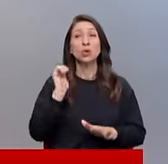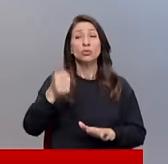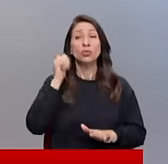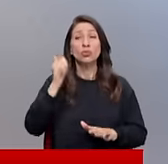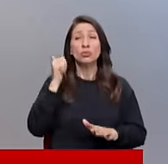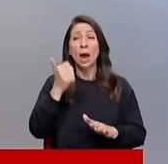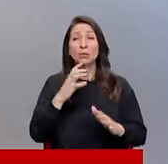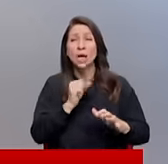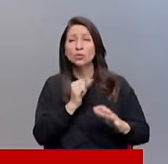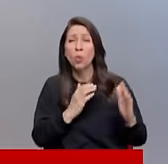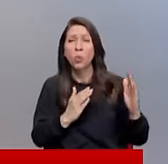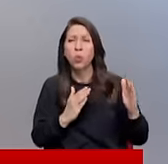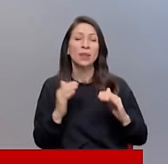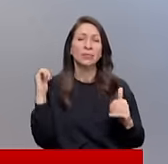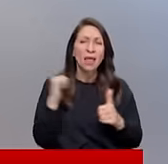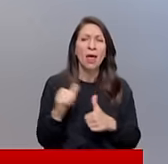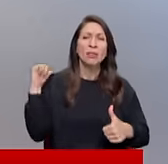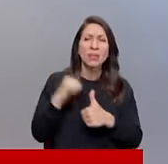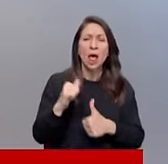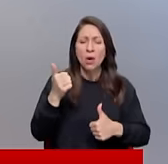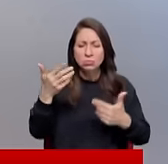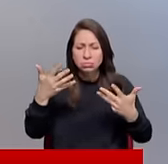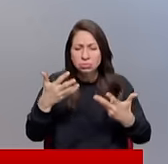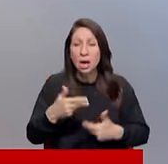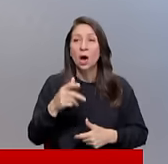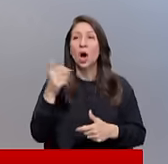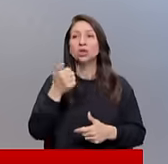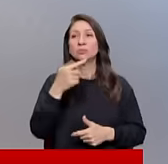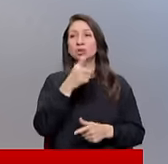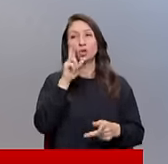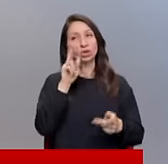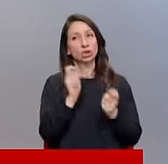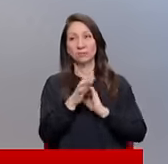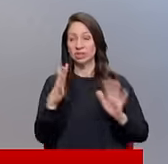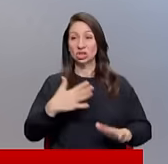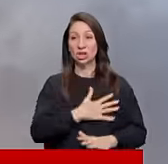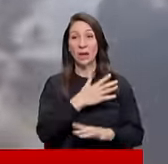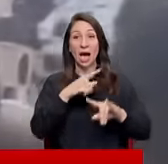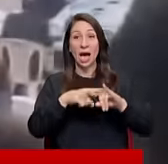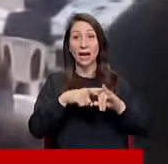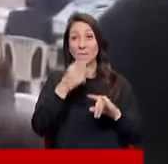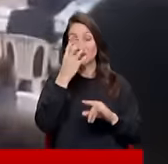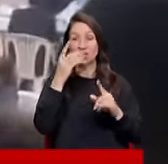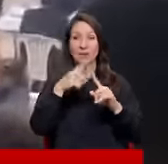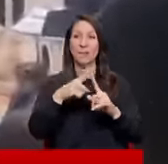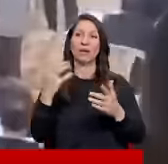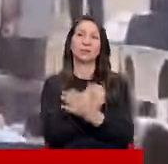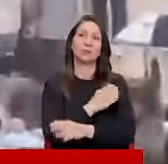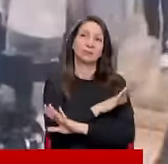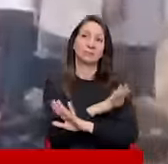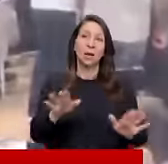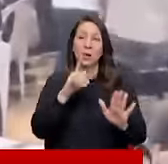süren yüksek tansiyon, tekrar tekrar sayılan oylar, Gazi Osman Paşa'da sonuç değişmedi. CHP'li Hakan Bahçetepe yarışı önde